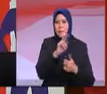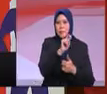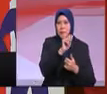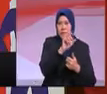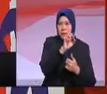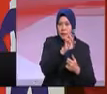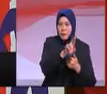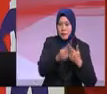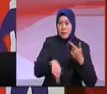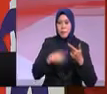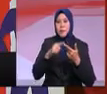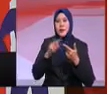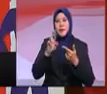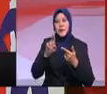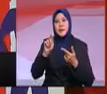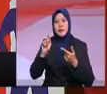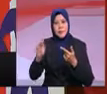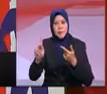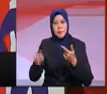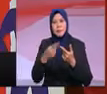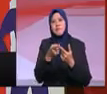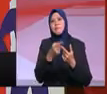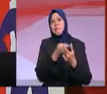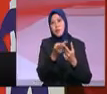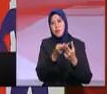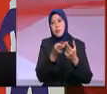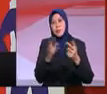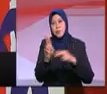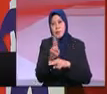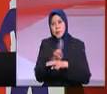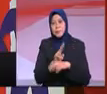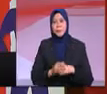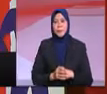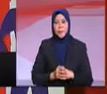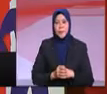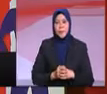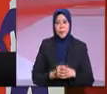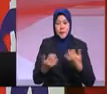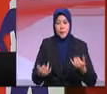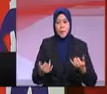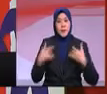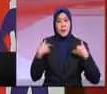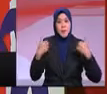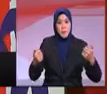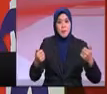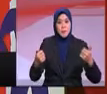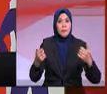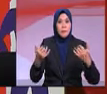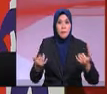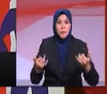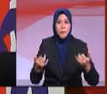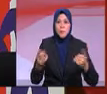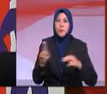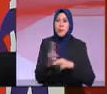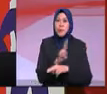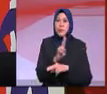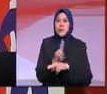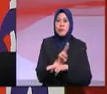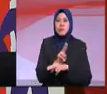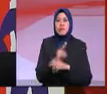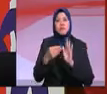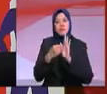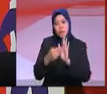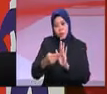dan RTK antigen. Dan sekarang ini kita di Kementerian Kesihatan kita menggunakan bukti-bukti, bukan hanya pendapat